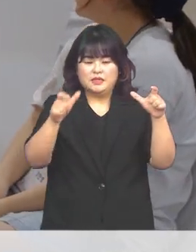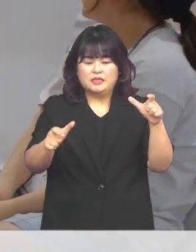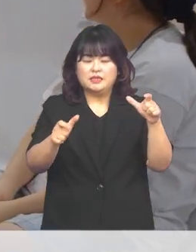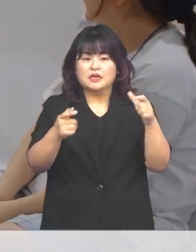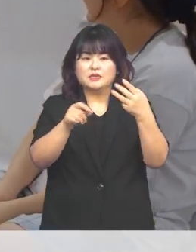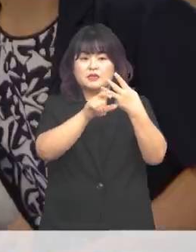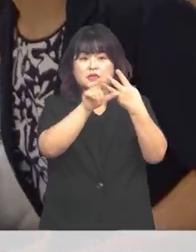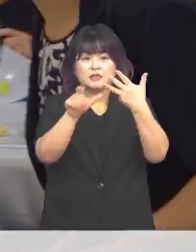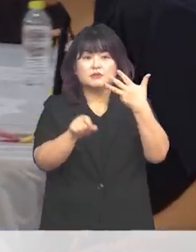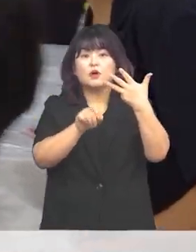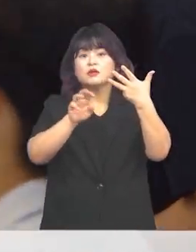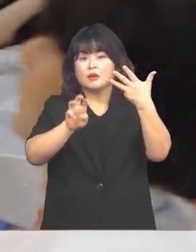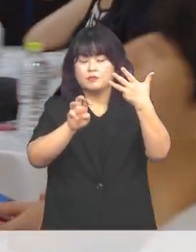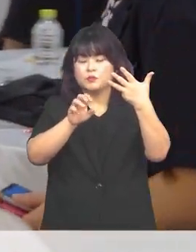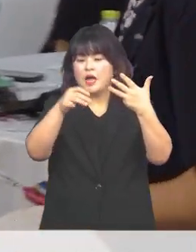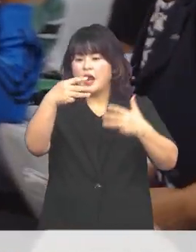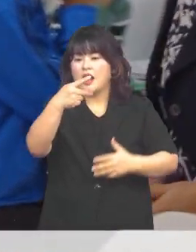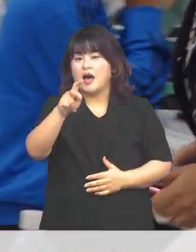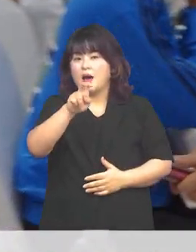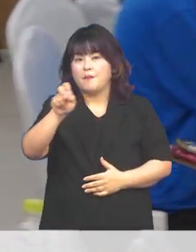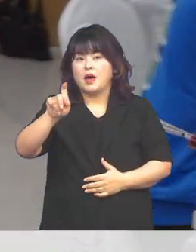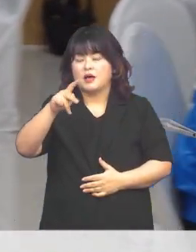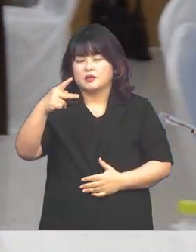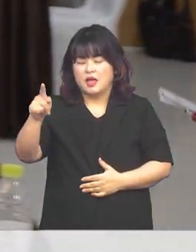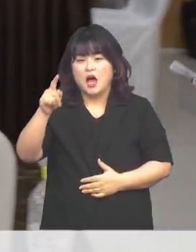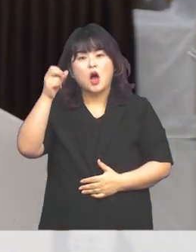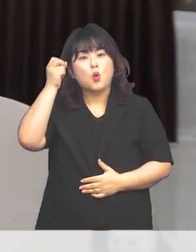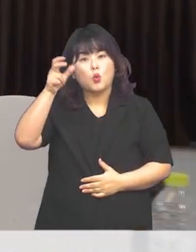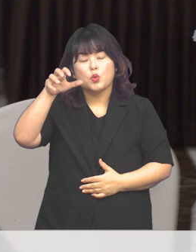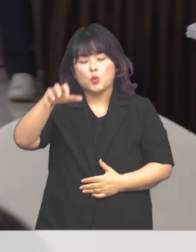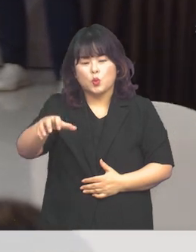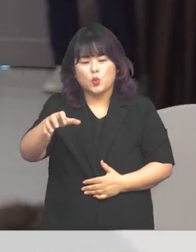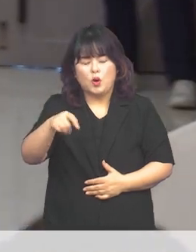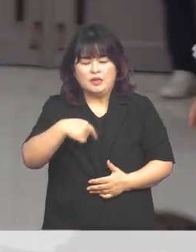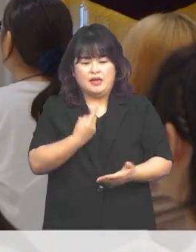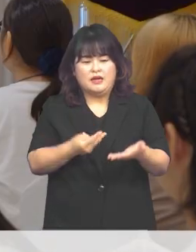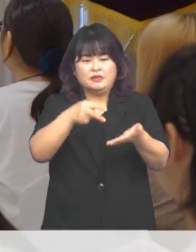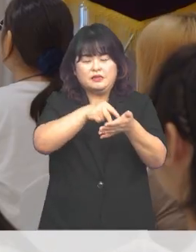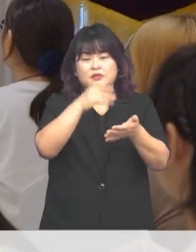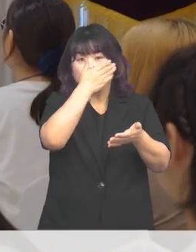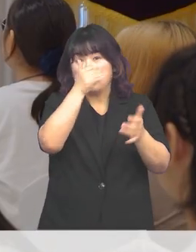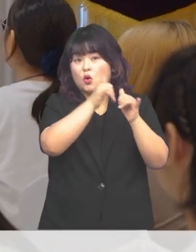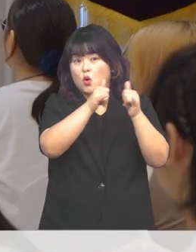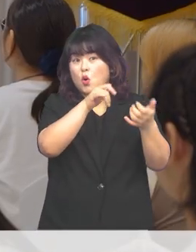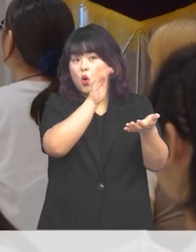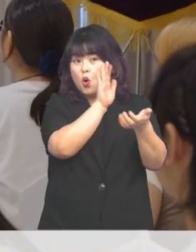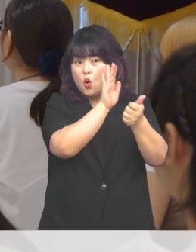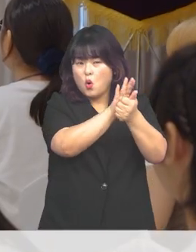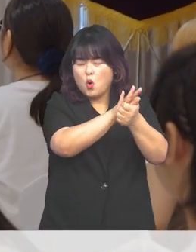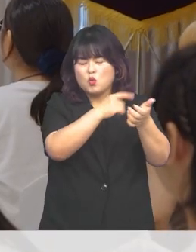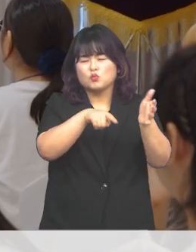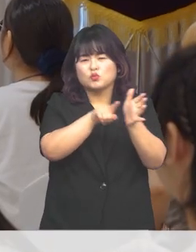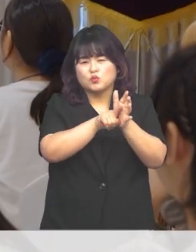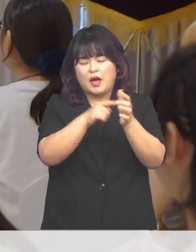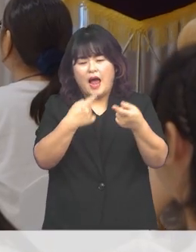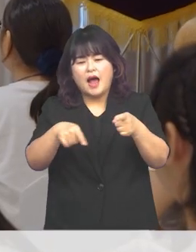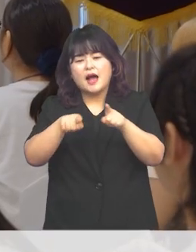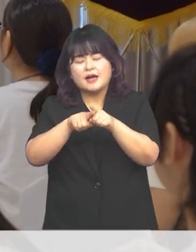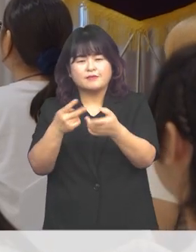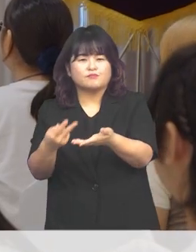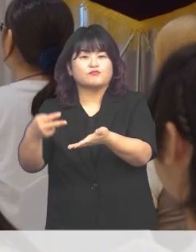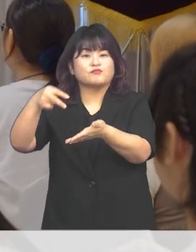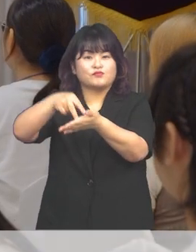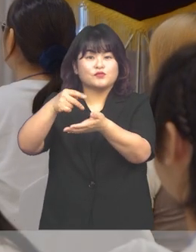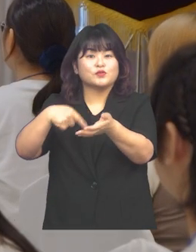용인특례시는 지난 30일 라마다 용인호텔에서 자립준비 청년의 정착을 지원하기 위해 함께서기 비저닝